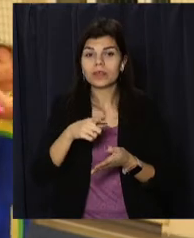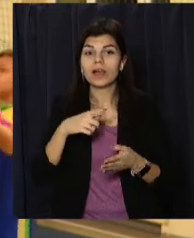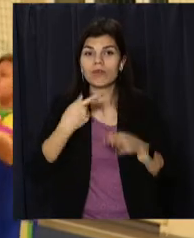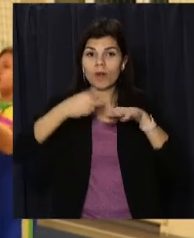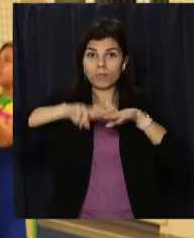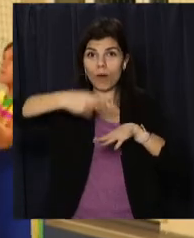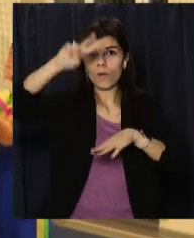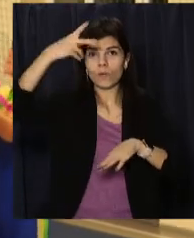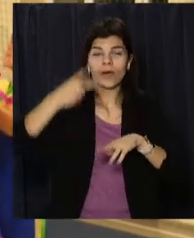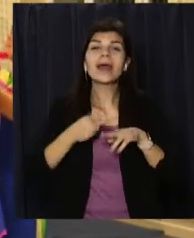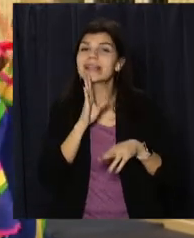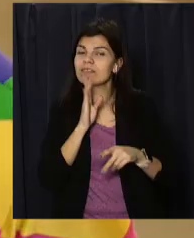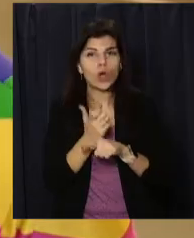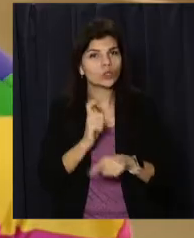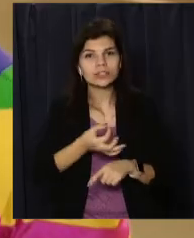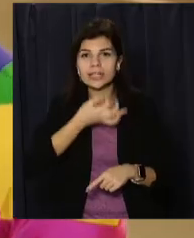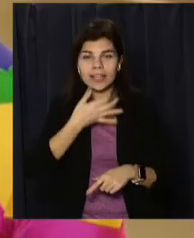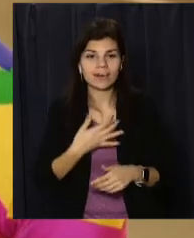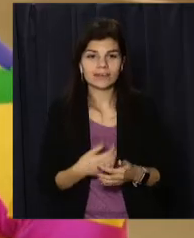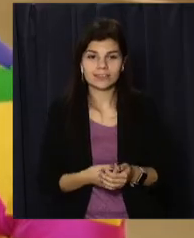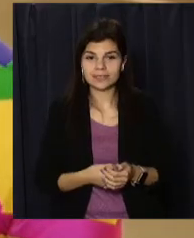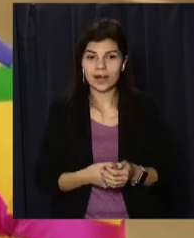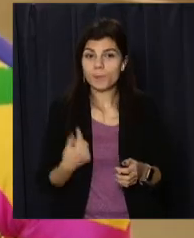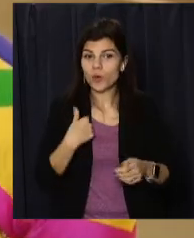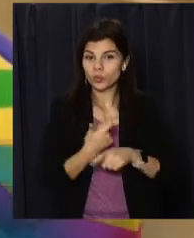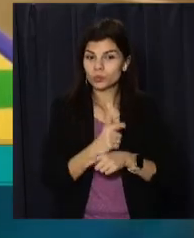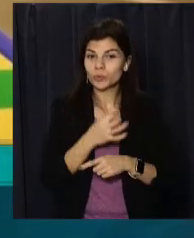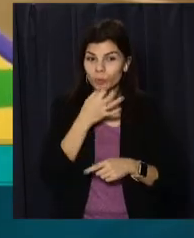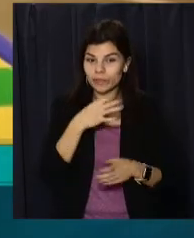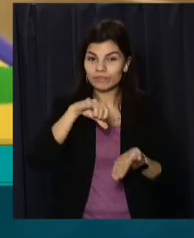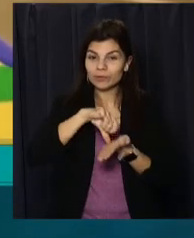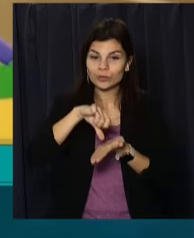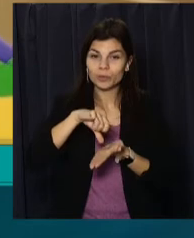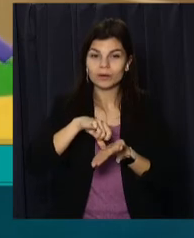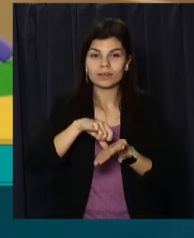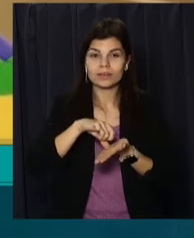– це кайф, каже чемпіонка. Мені дуже сподобалося виступати